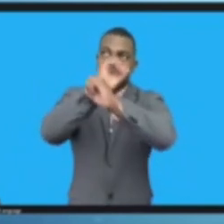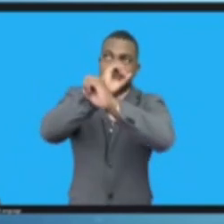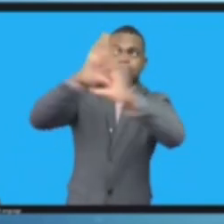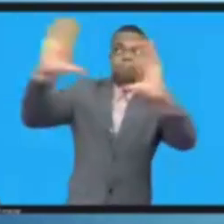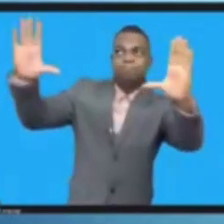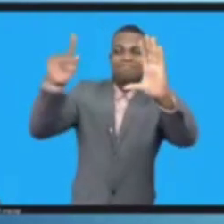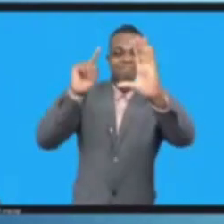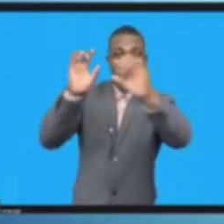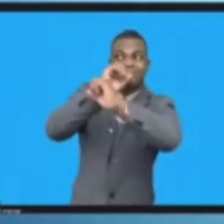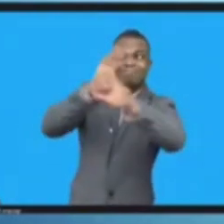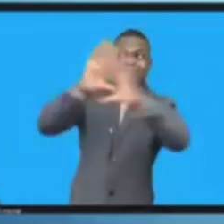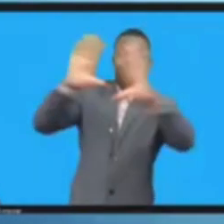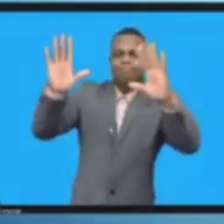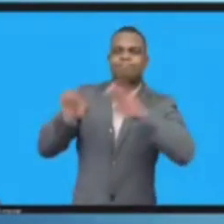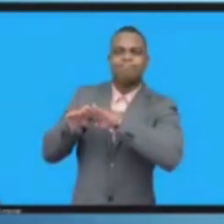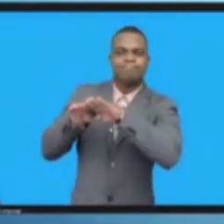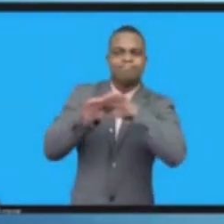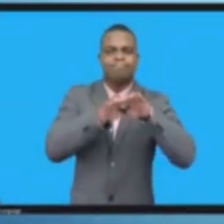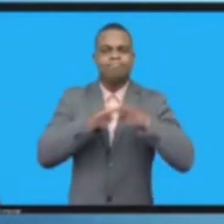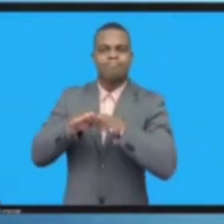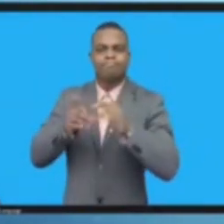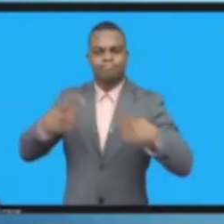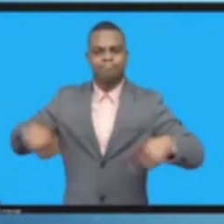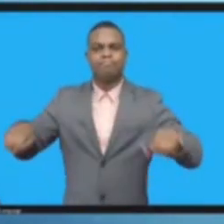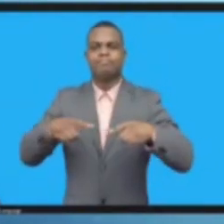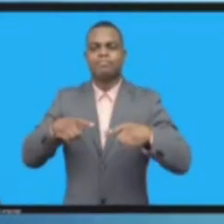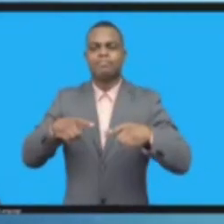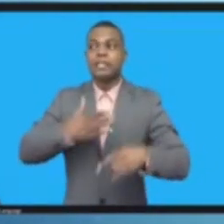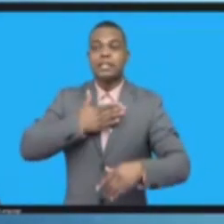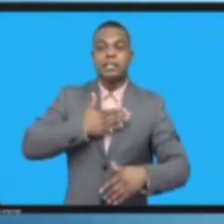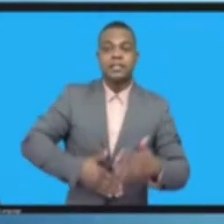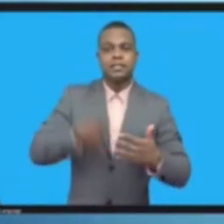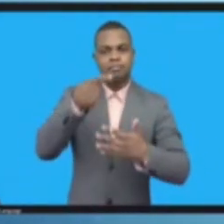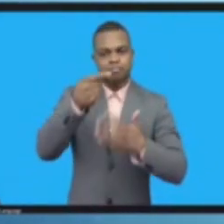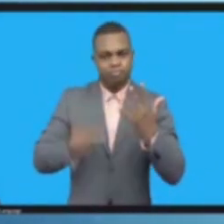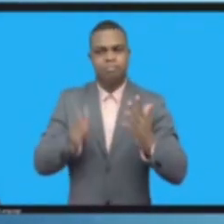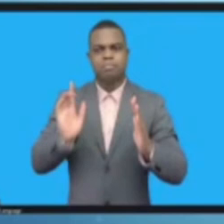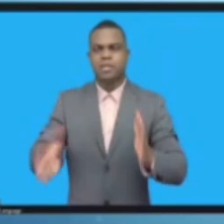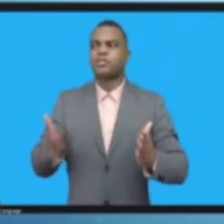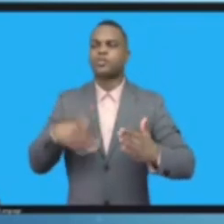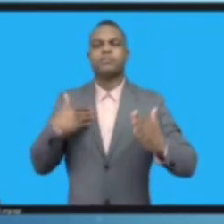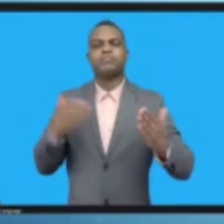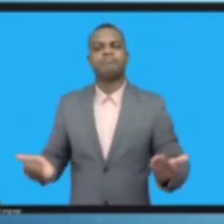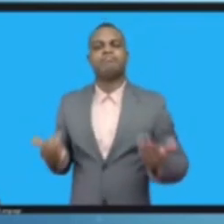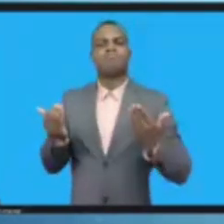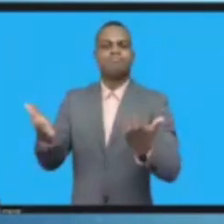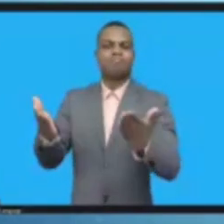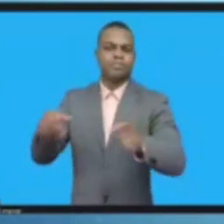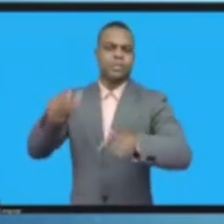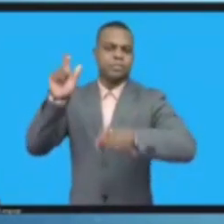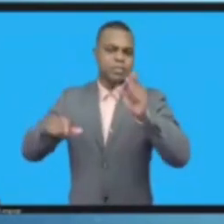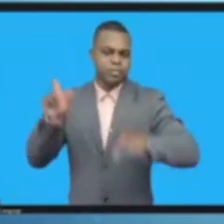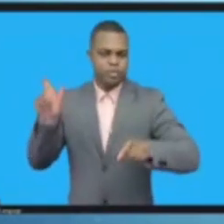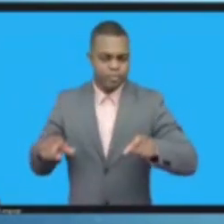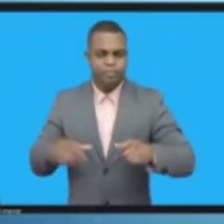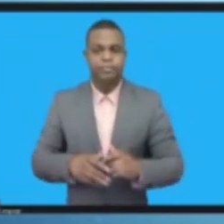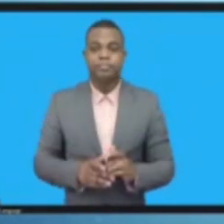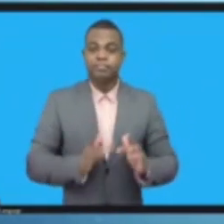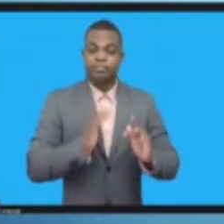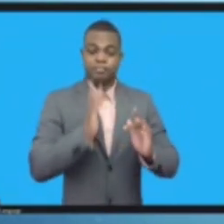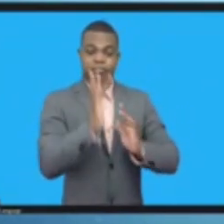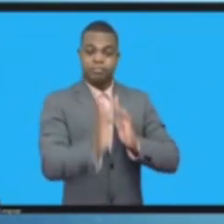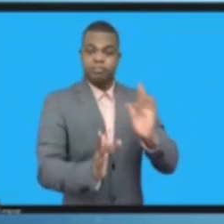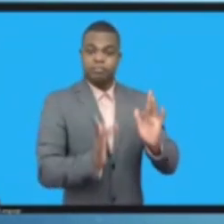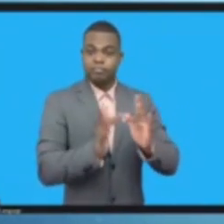Ceci intervient avec le pacte mondial pour un avenir inclusif et durable pour tous. C'est une